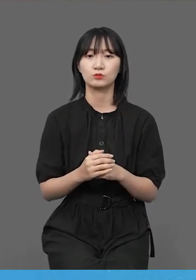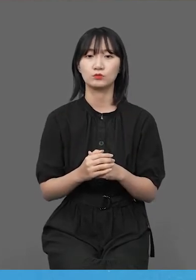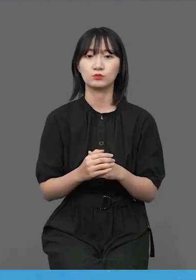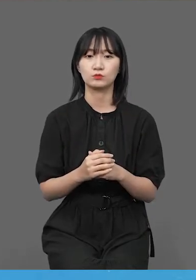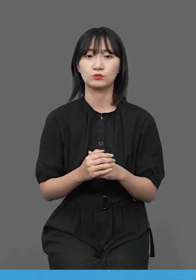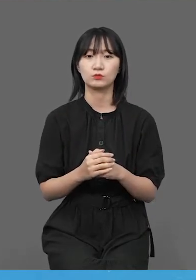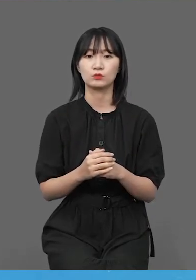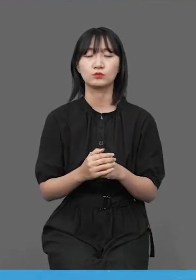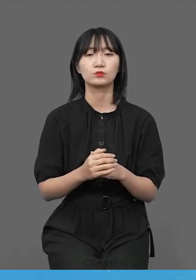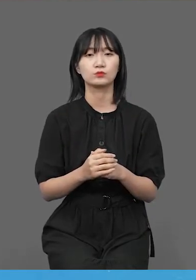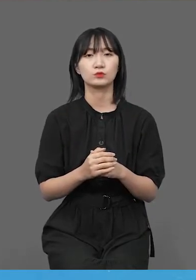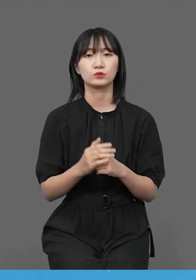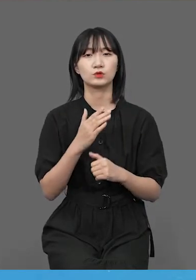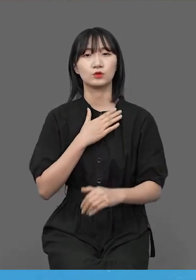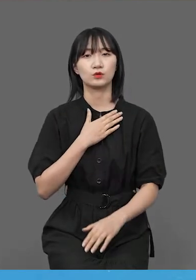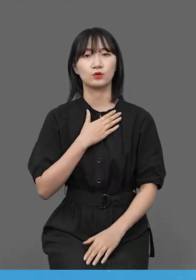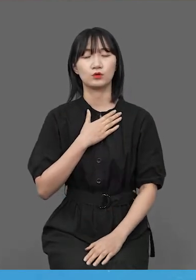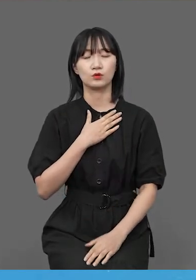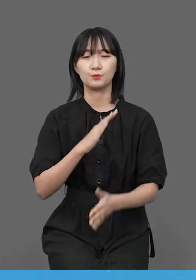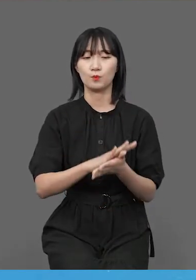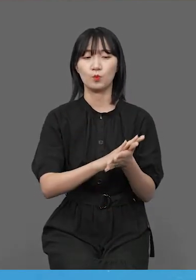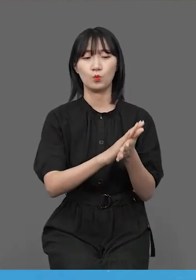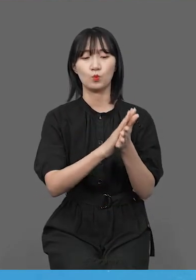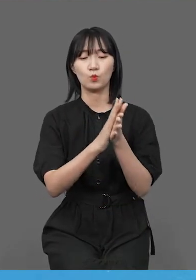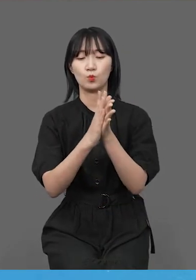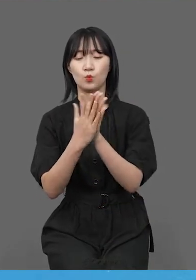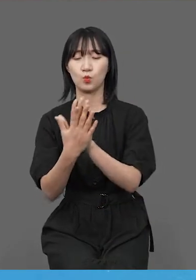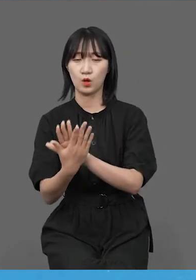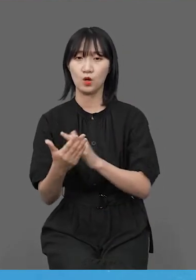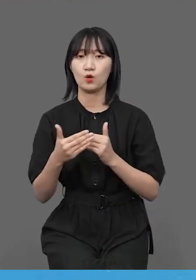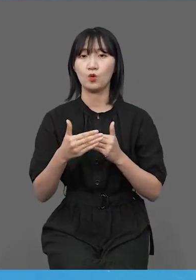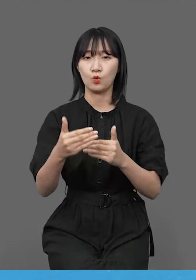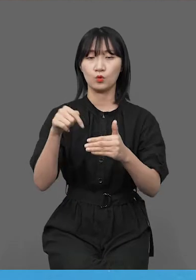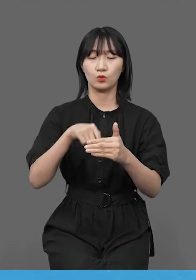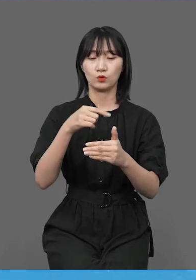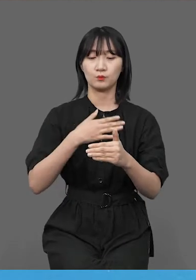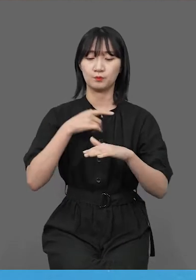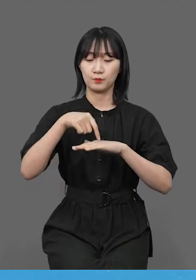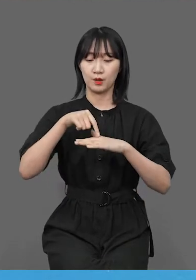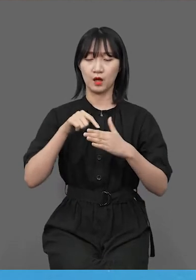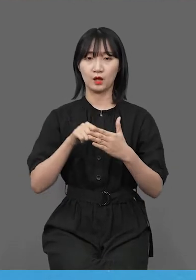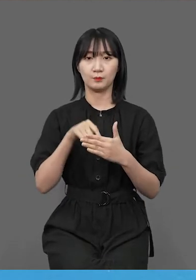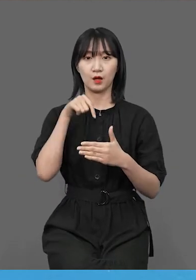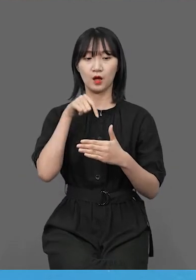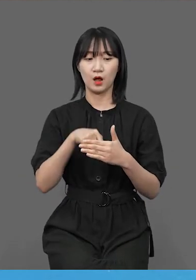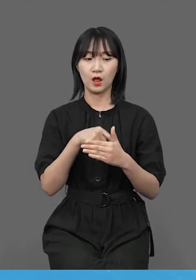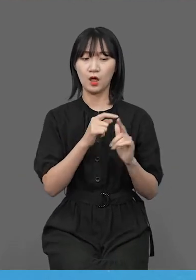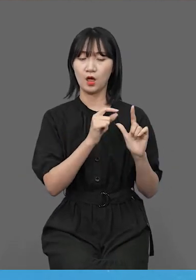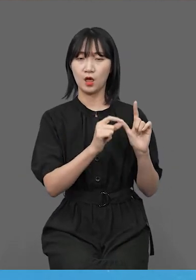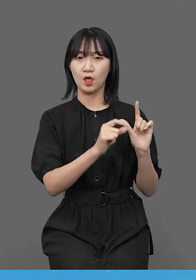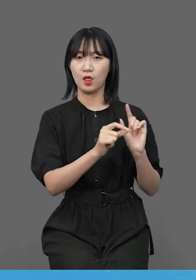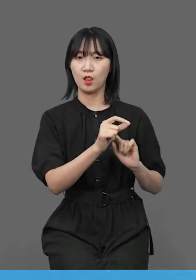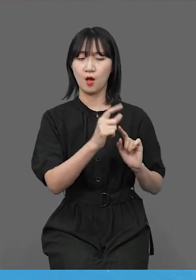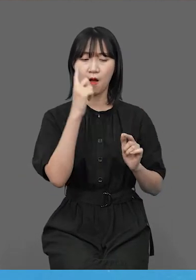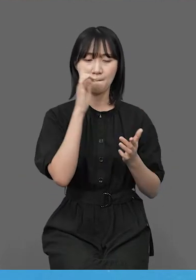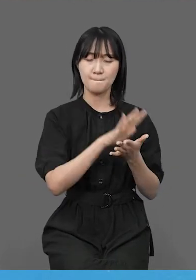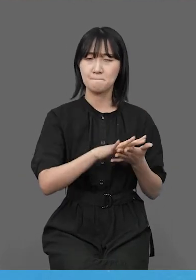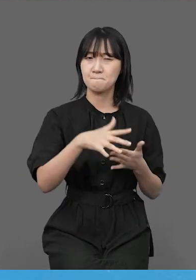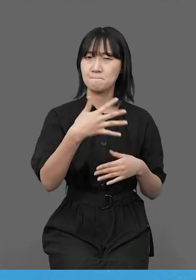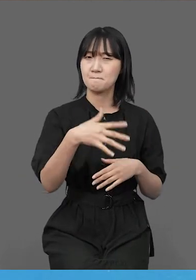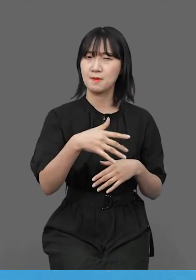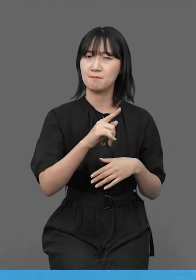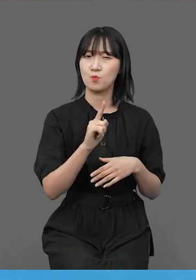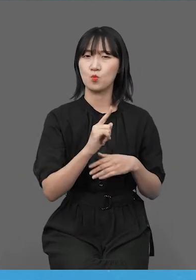그런 저의 변화 속에 제 마음 속에 한 구석은 이렇게 시원하지 않고